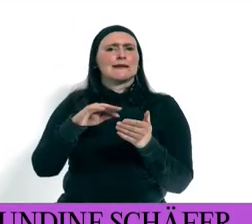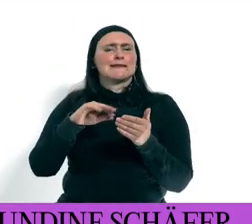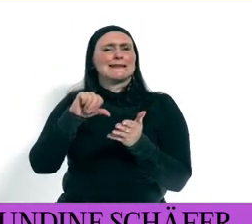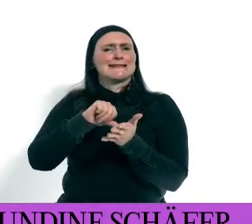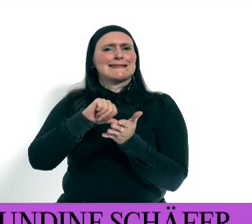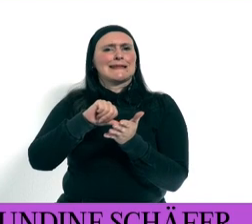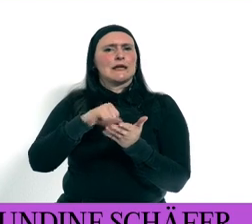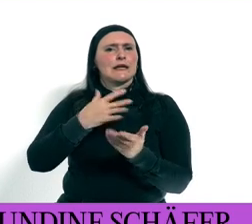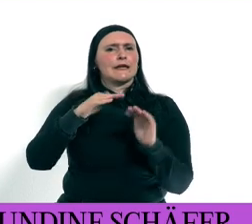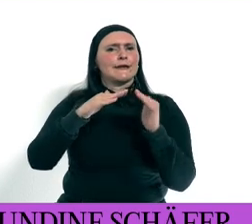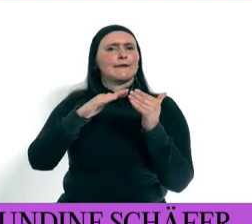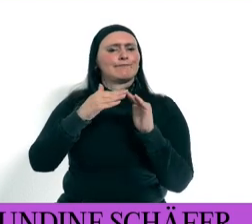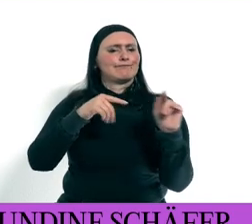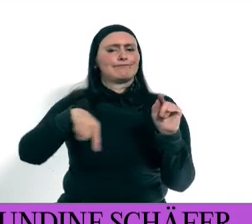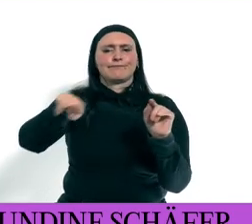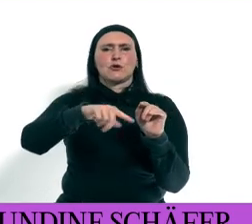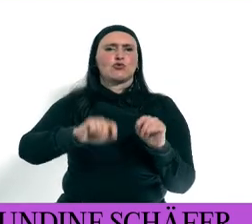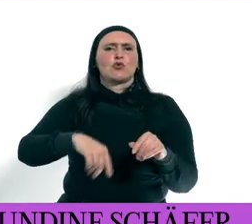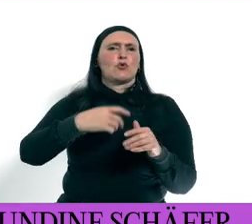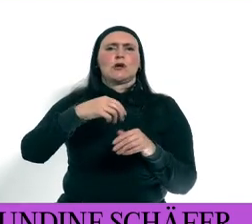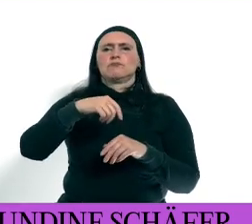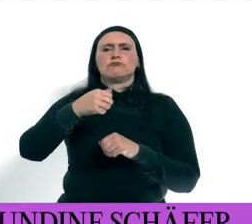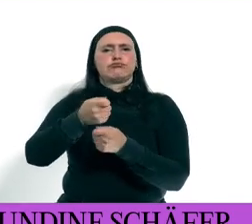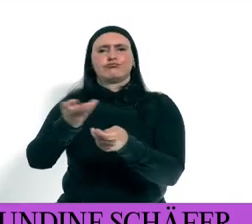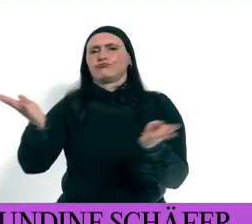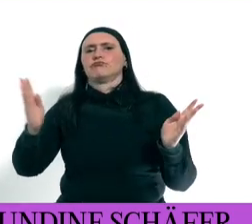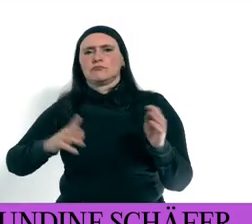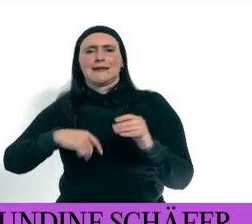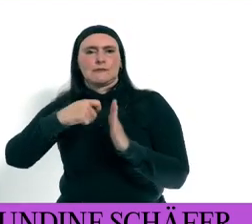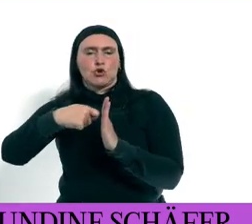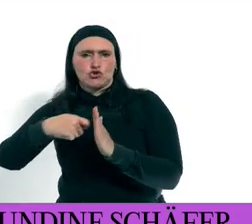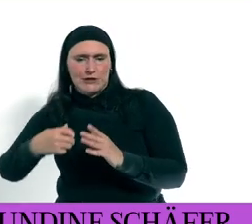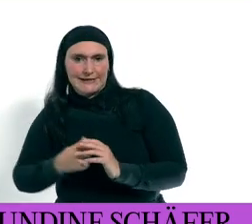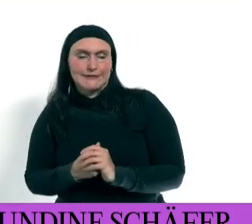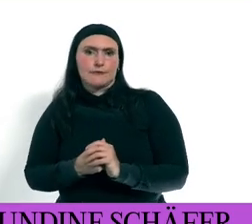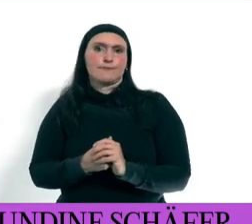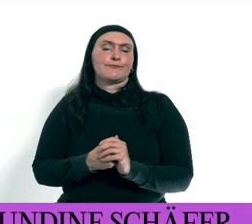Was vielleicht auch ein bisschen anders ist als andere Projekte in der Stadt, was mich übrigens daran erinnert,